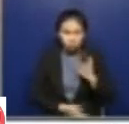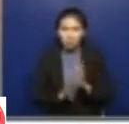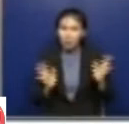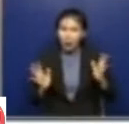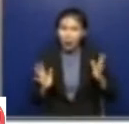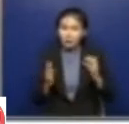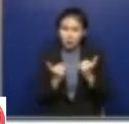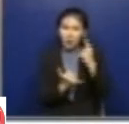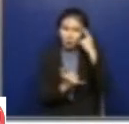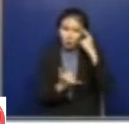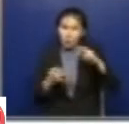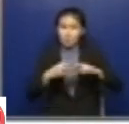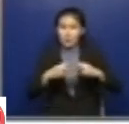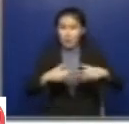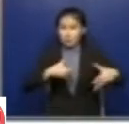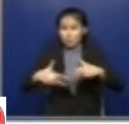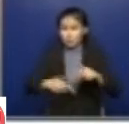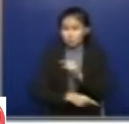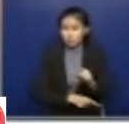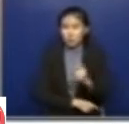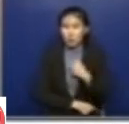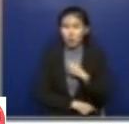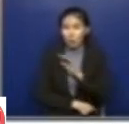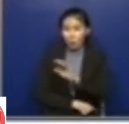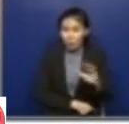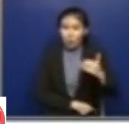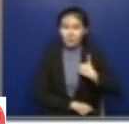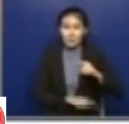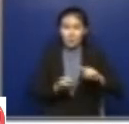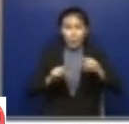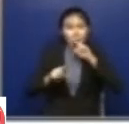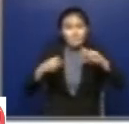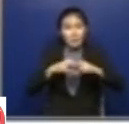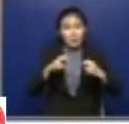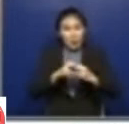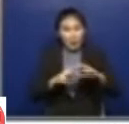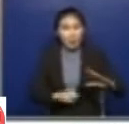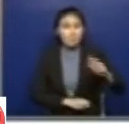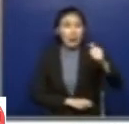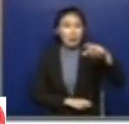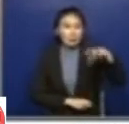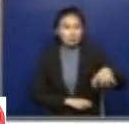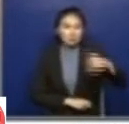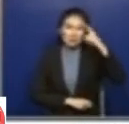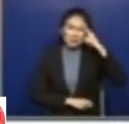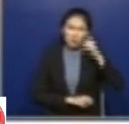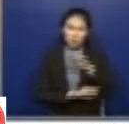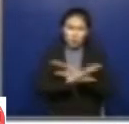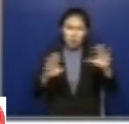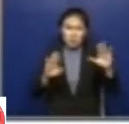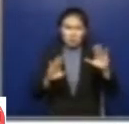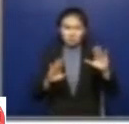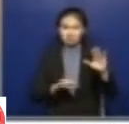ความทุกข์ร้อนของพวกเขาแต่ใช่ครับการแก้ไขปัญหาเหมืองไม่ใช่การยกเลิกไม่ให้มีการทำเหมืองในประเทศไทยเล